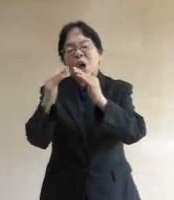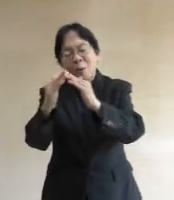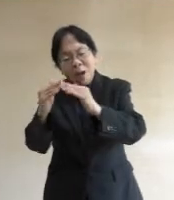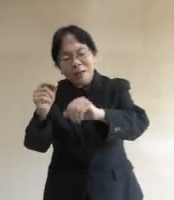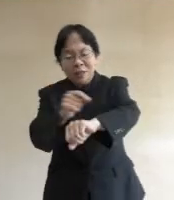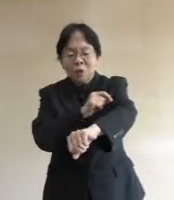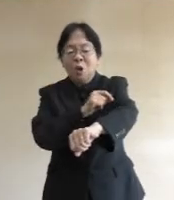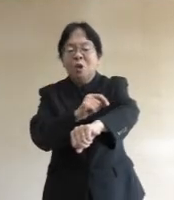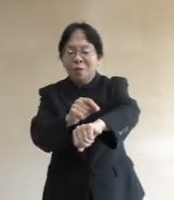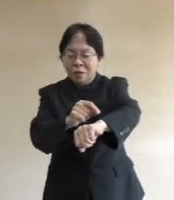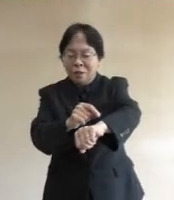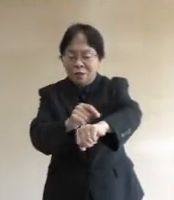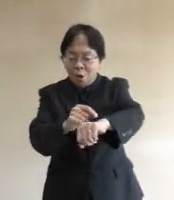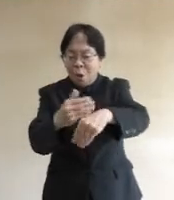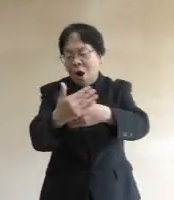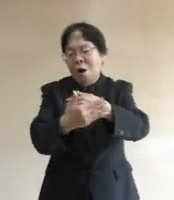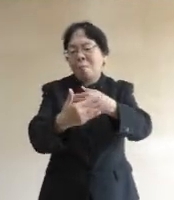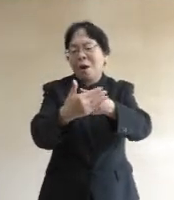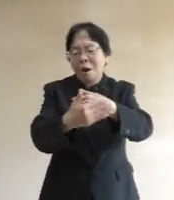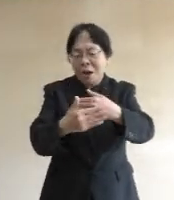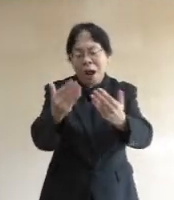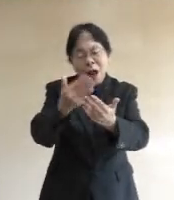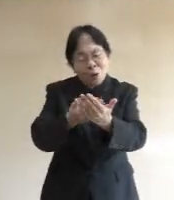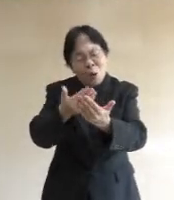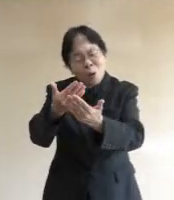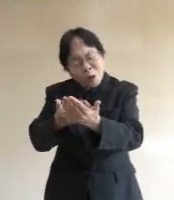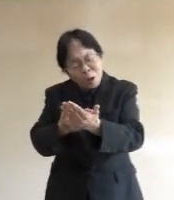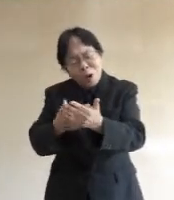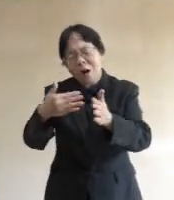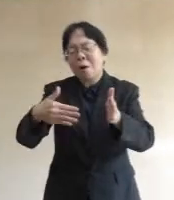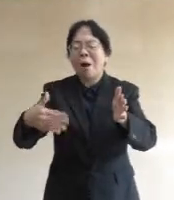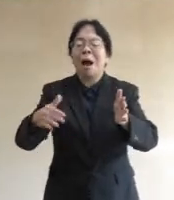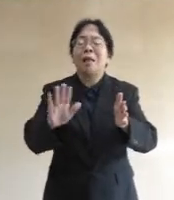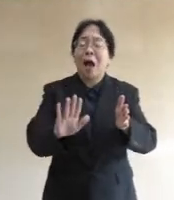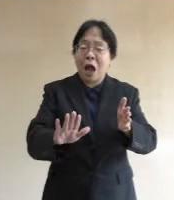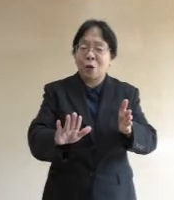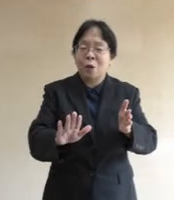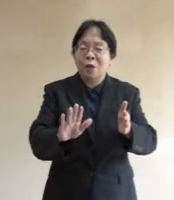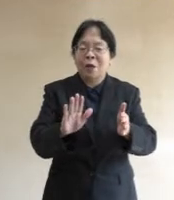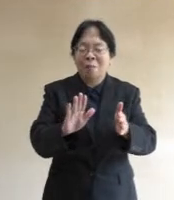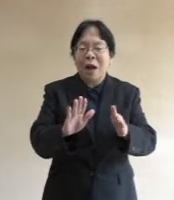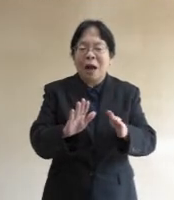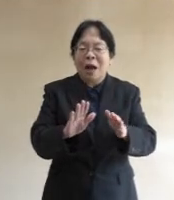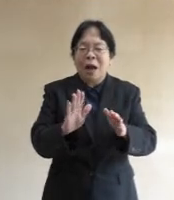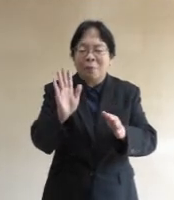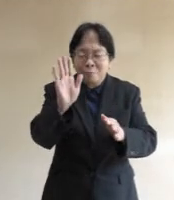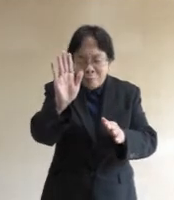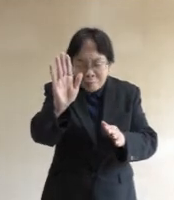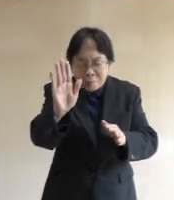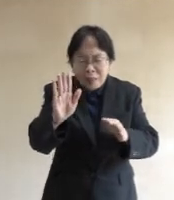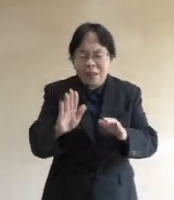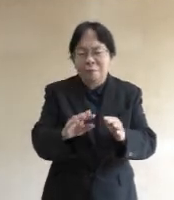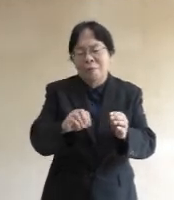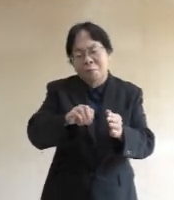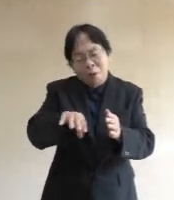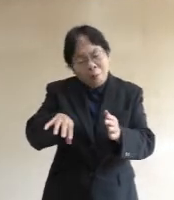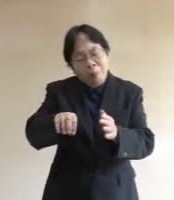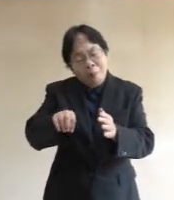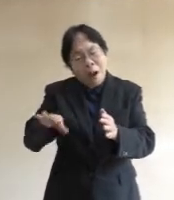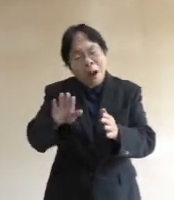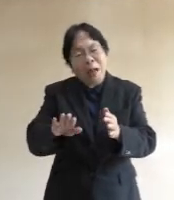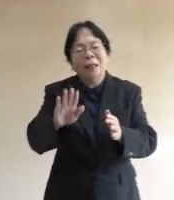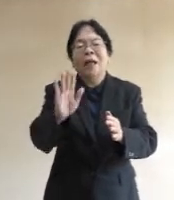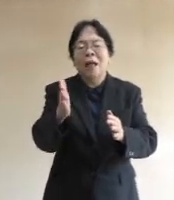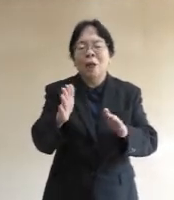の閉鎖的な部分がまだまだ残ってる部分があるけど、だんだんそれが少しずつ抜けてきたけども、まだやっ